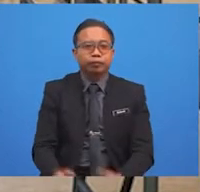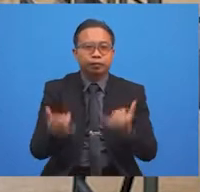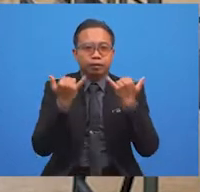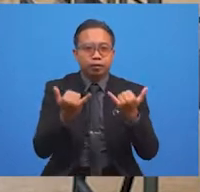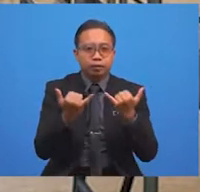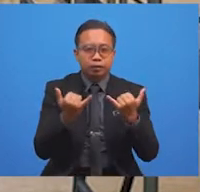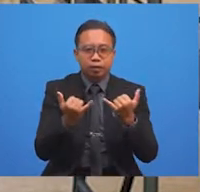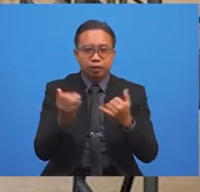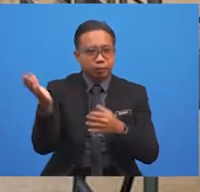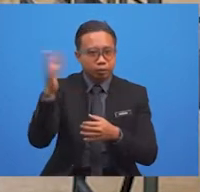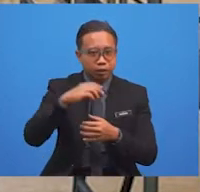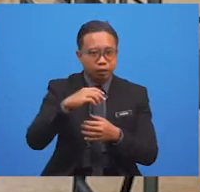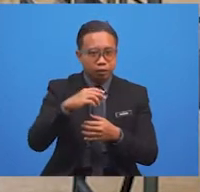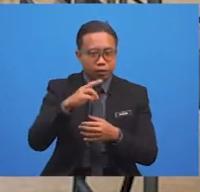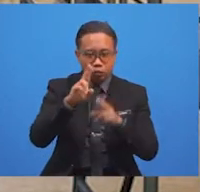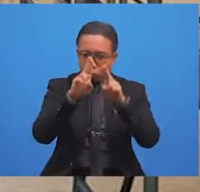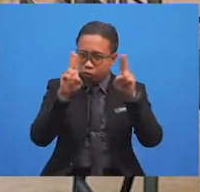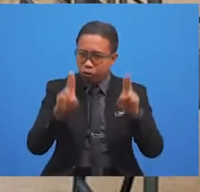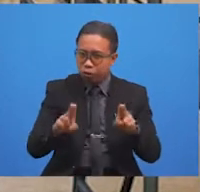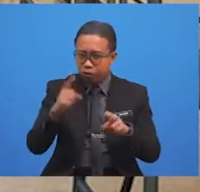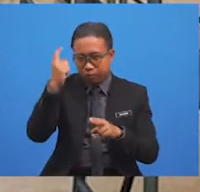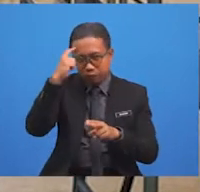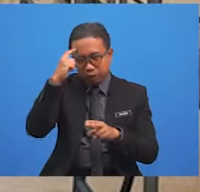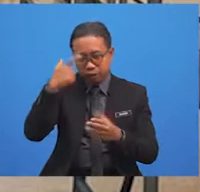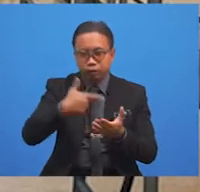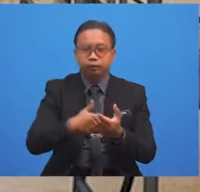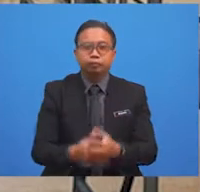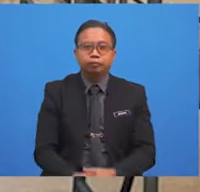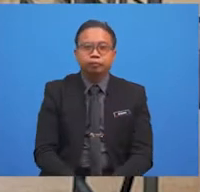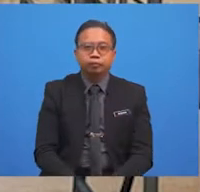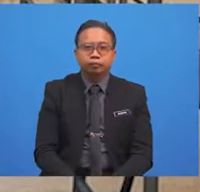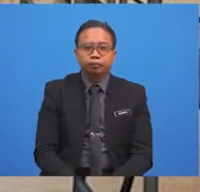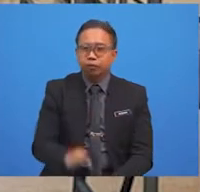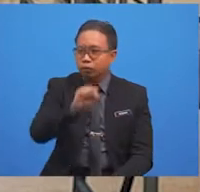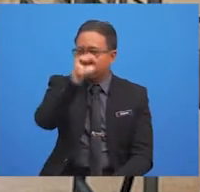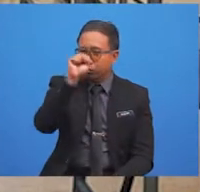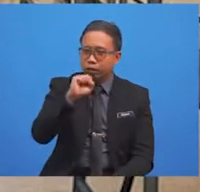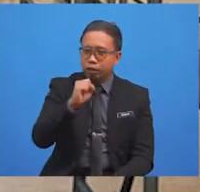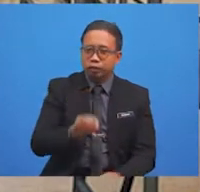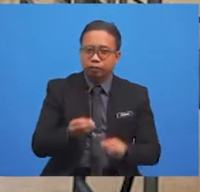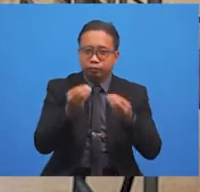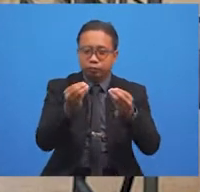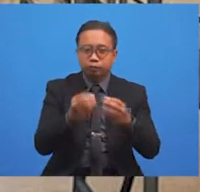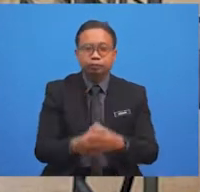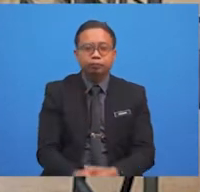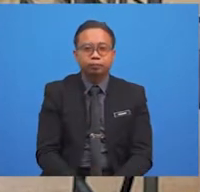Sekarang, mari kita uji minda sekali lagi berdasarkan soalan yang